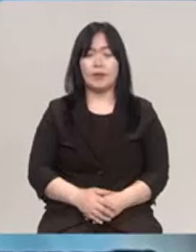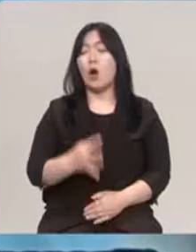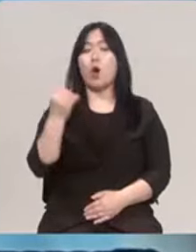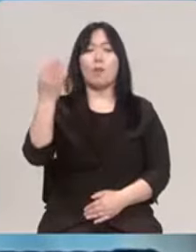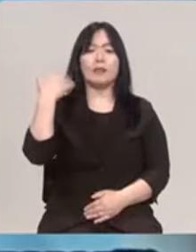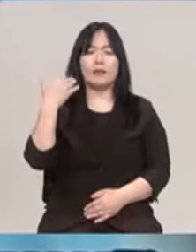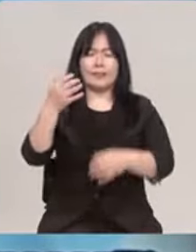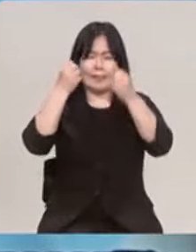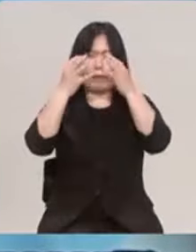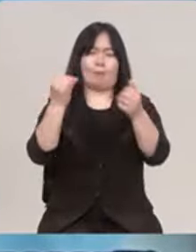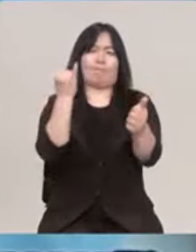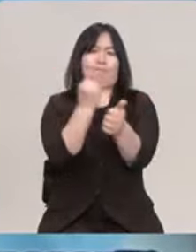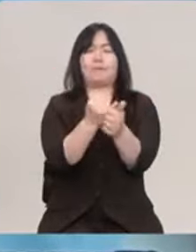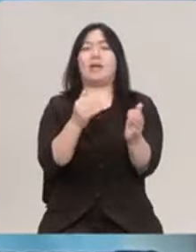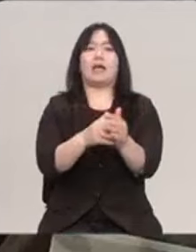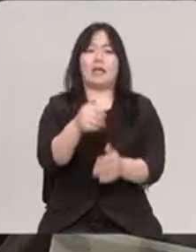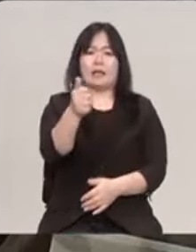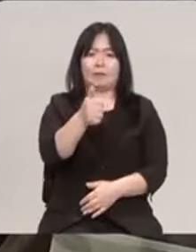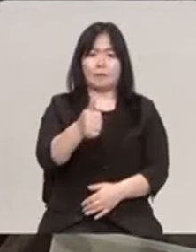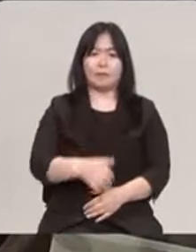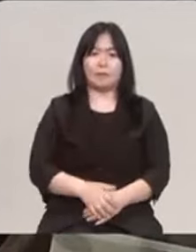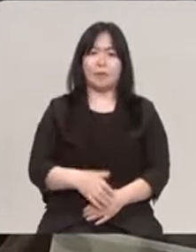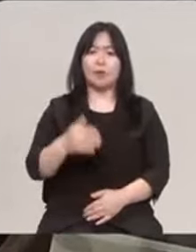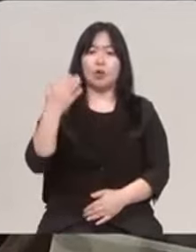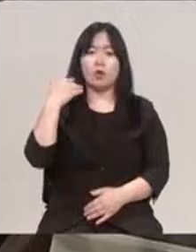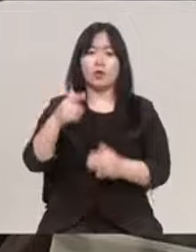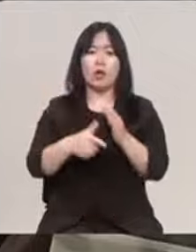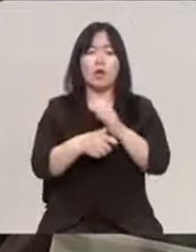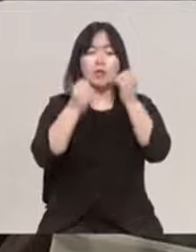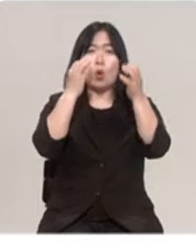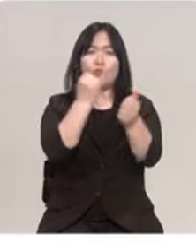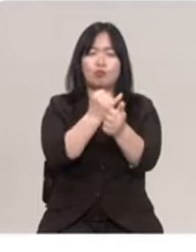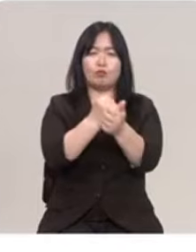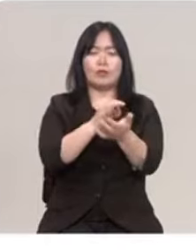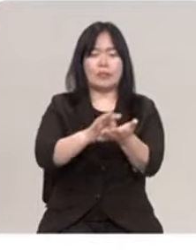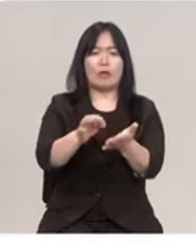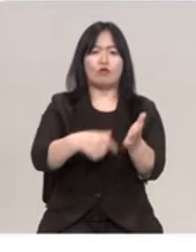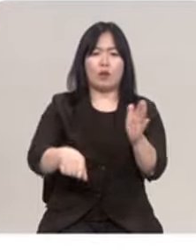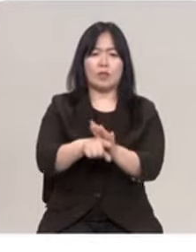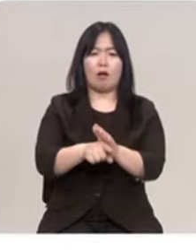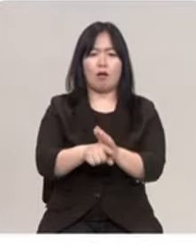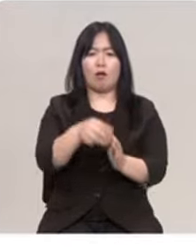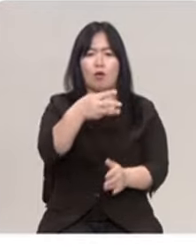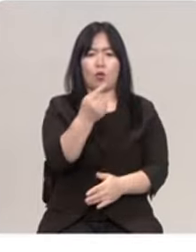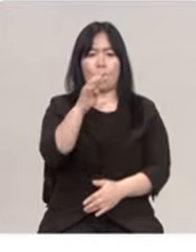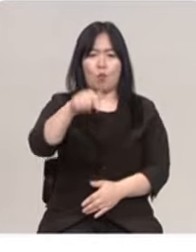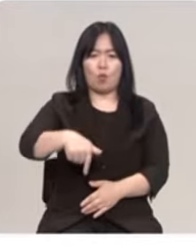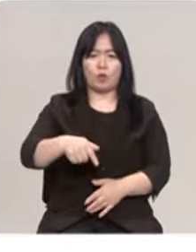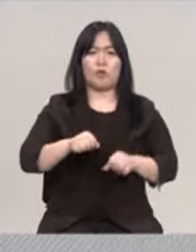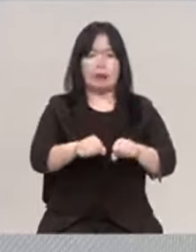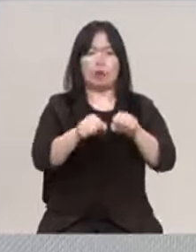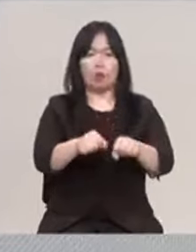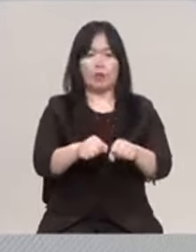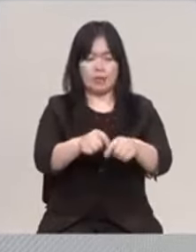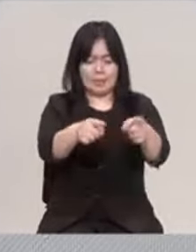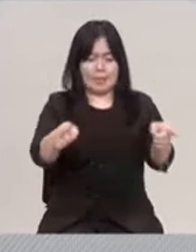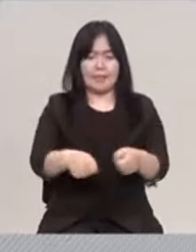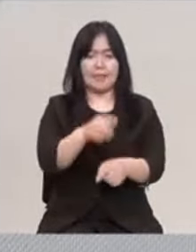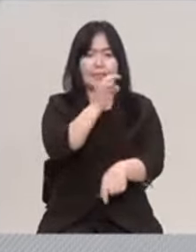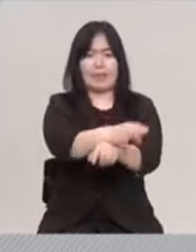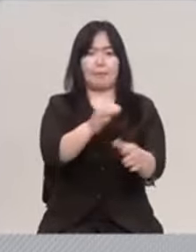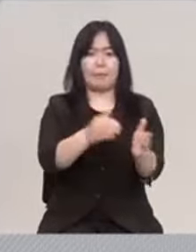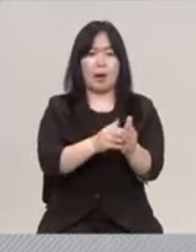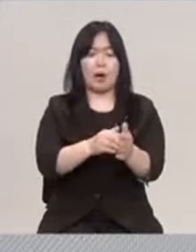얼마 전 새신랑이 된 윤모 씨. 지난달 신혼집에서 쓸 로봇 청소기를 티몬에서 주문했습니다. 중국에서